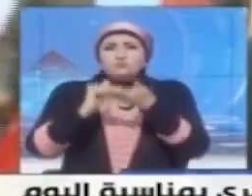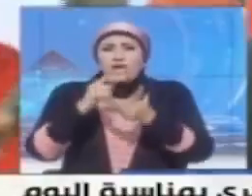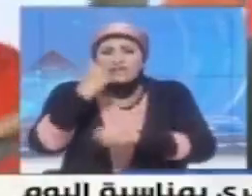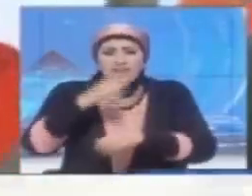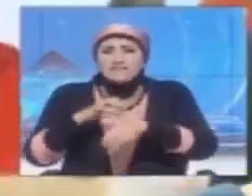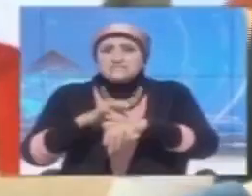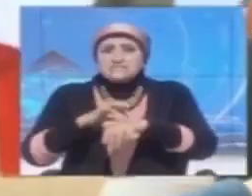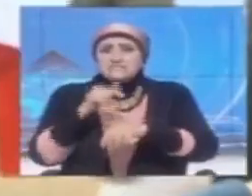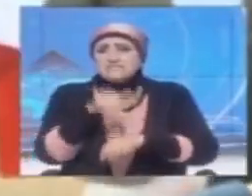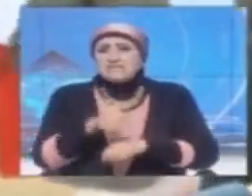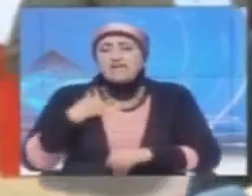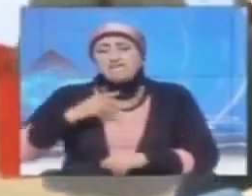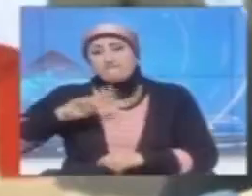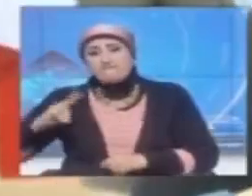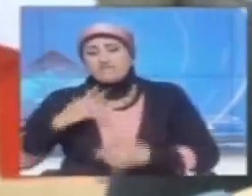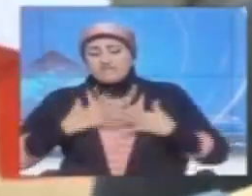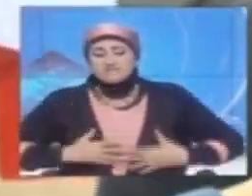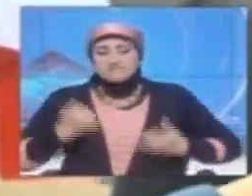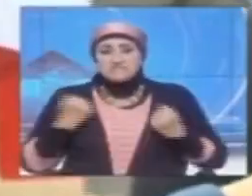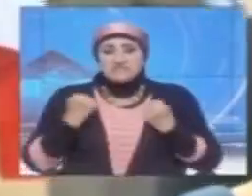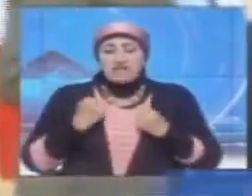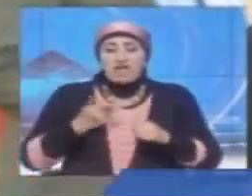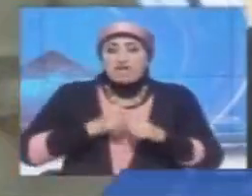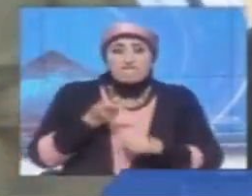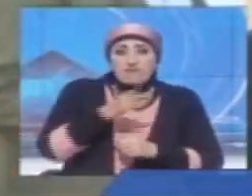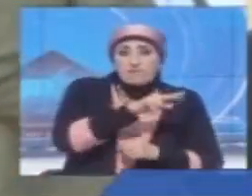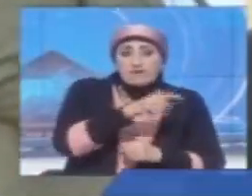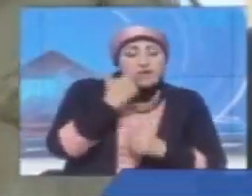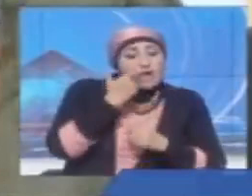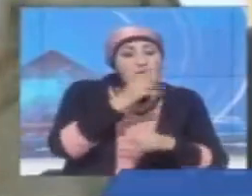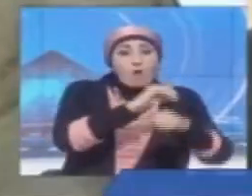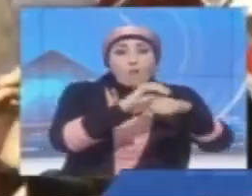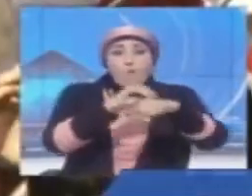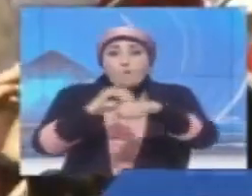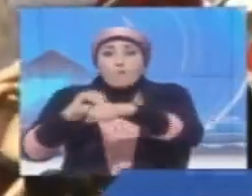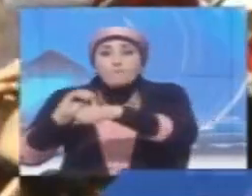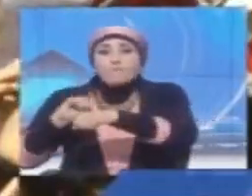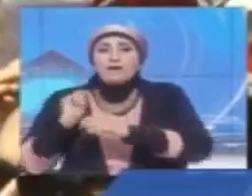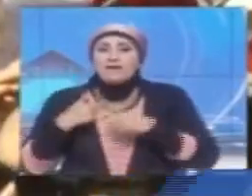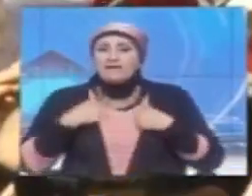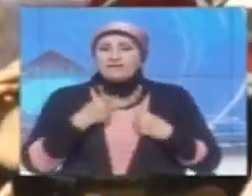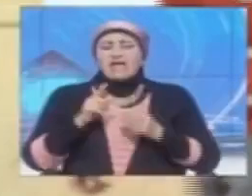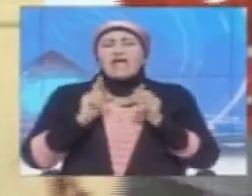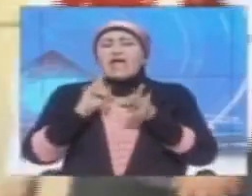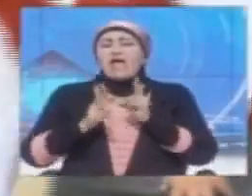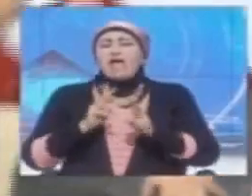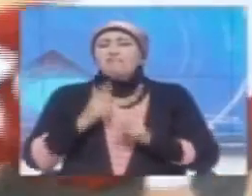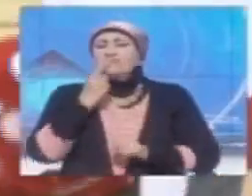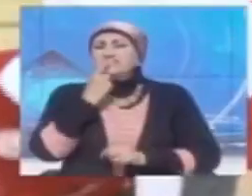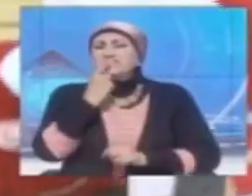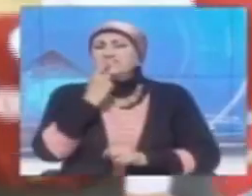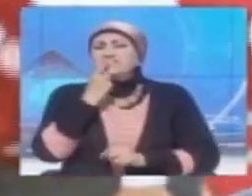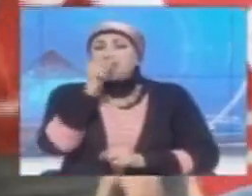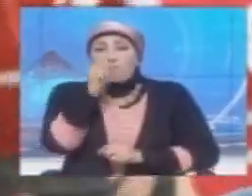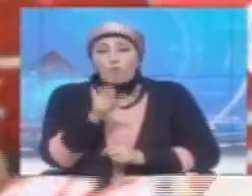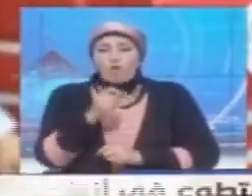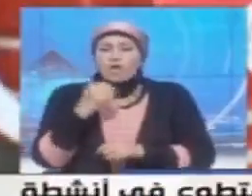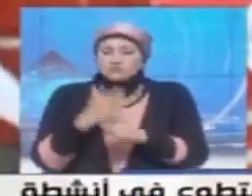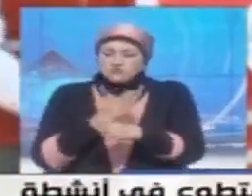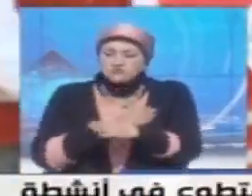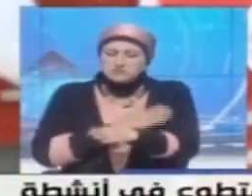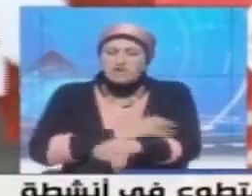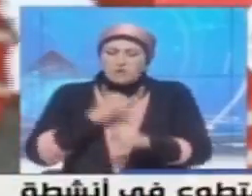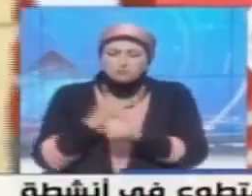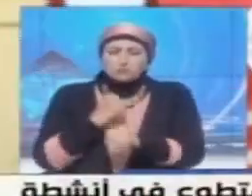الإنسانية، عندنا في مجال الصحة، عندنا في مجال التوعية الصحية. احنا بنحتفل كل سنة بنكرم المتطوعين اللي قاموا بمجهود